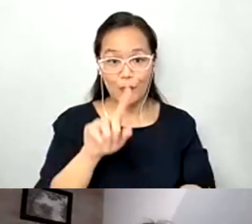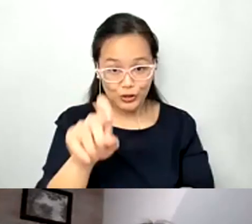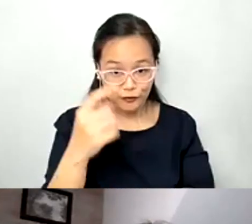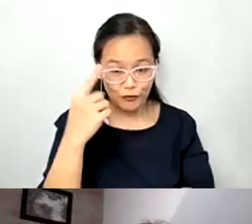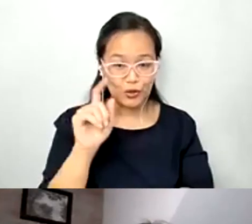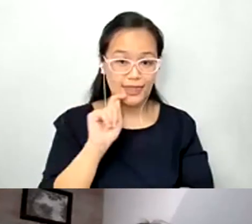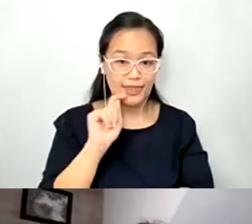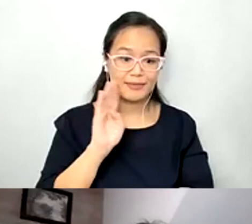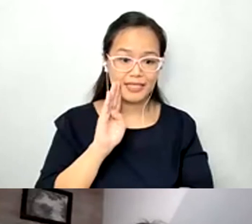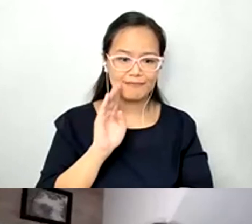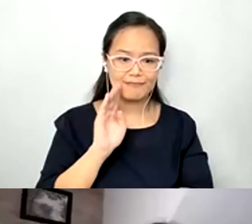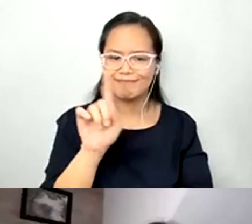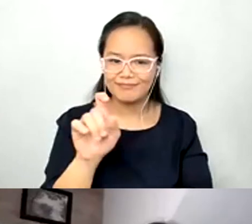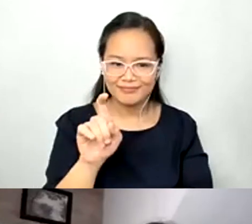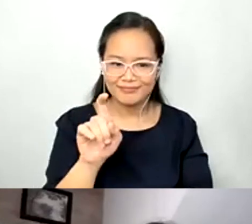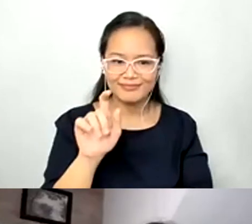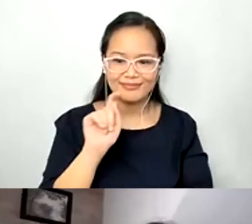Dr. Therese. Teacher Therese,